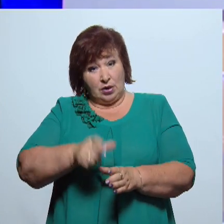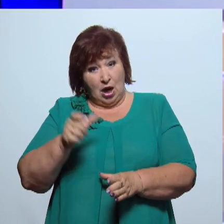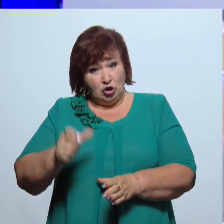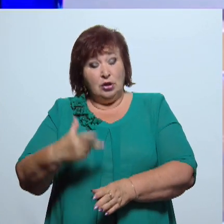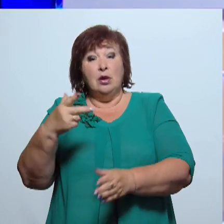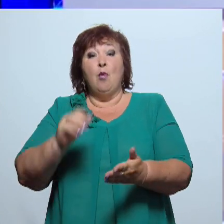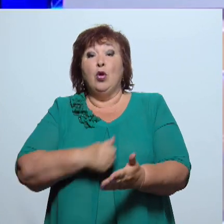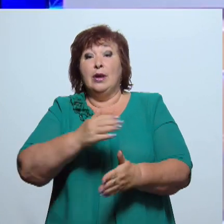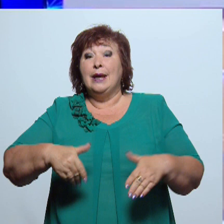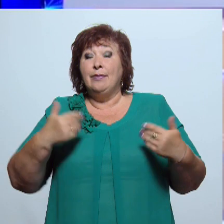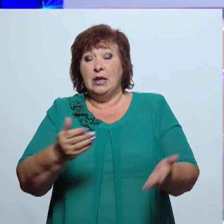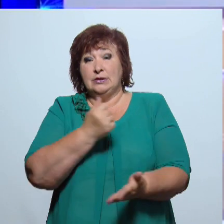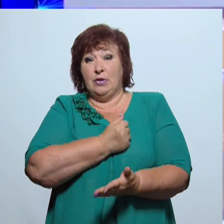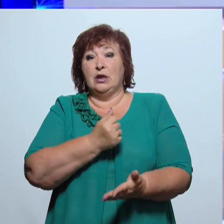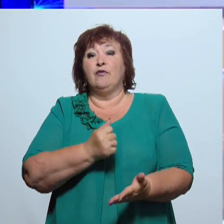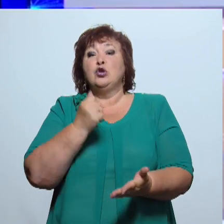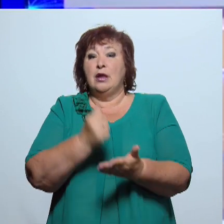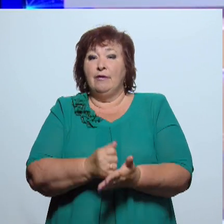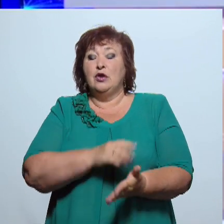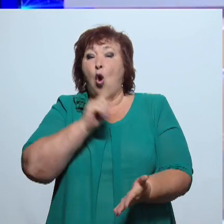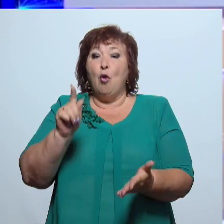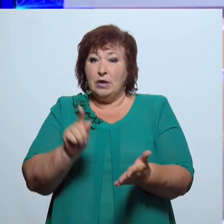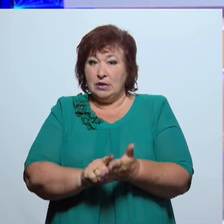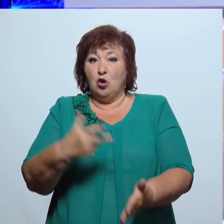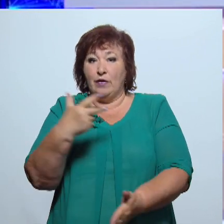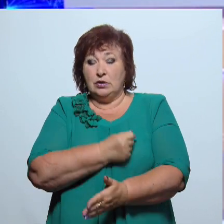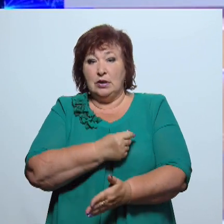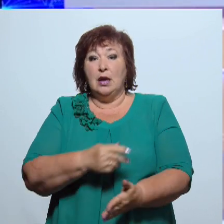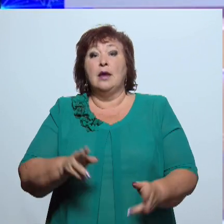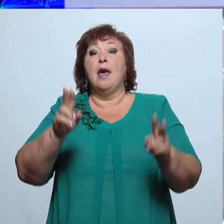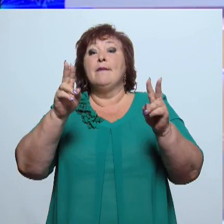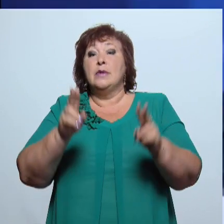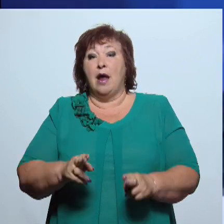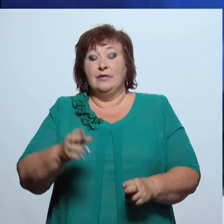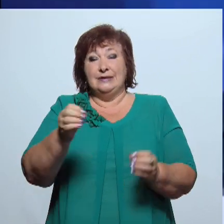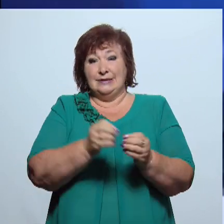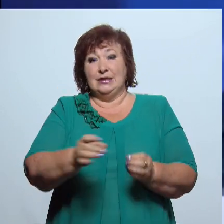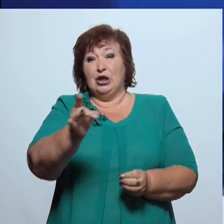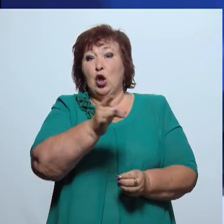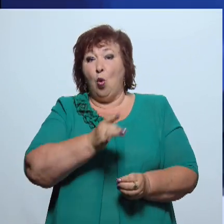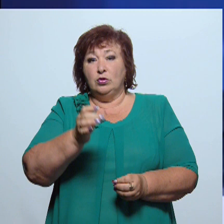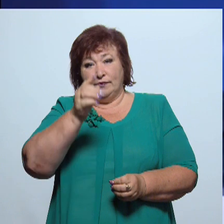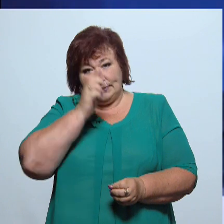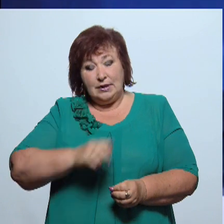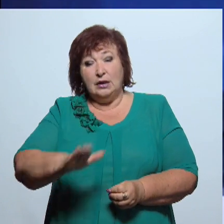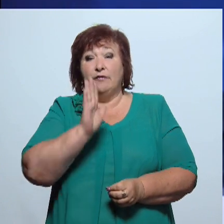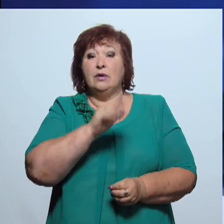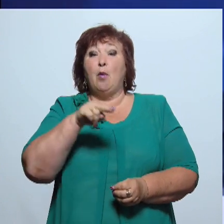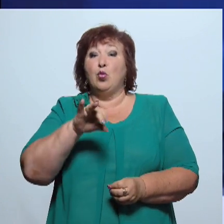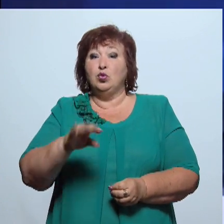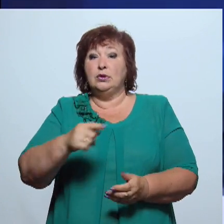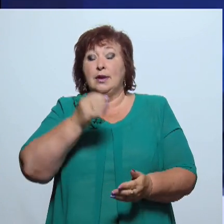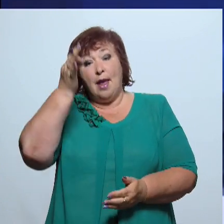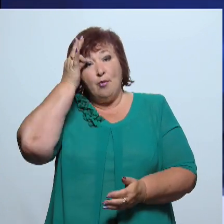вакцинацию устанавливать обязательной. Этим правом на сегодня воспользовались в 10 регионах страны. Об этом Владимир Путин